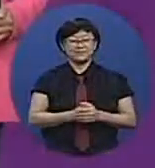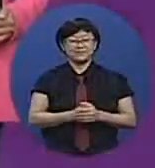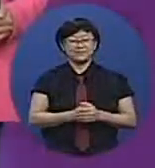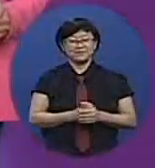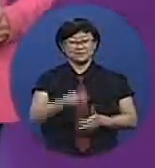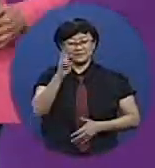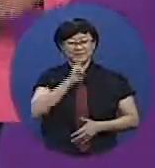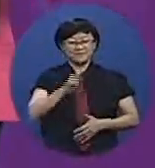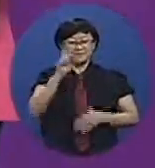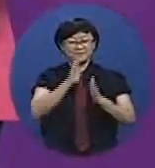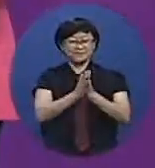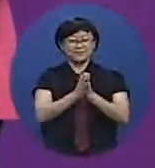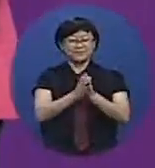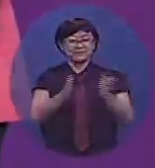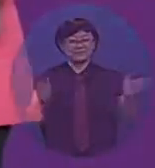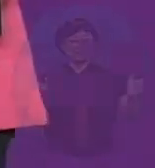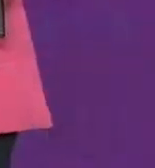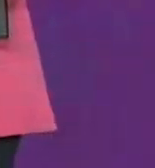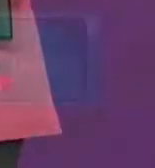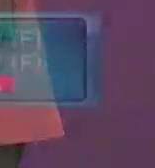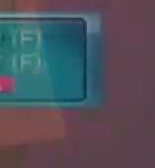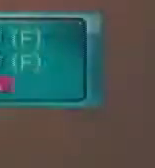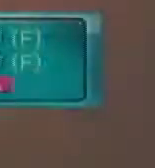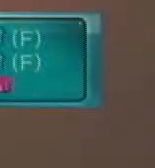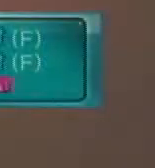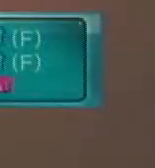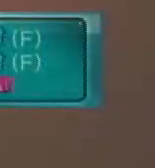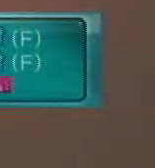자, 음악 주세요.